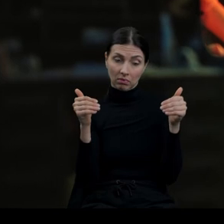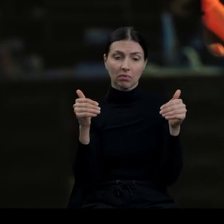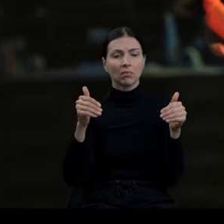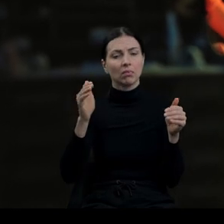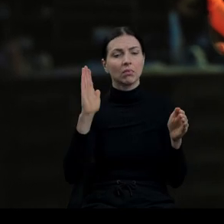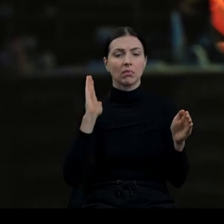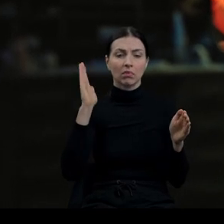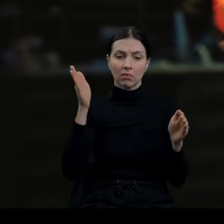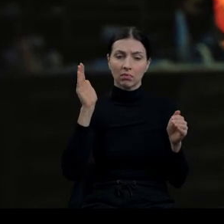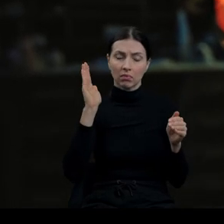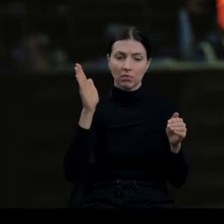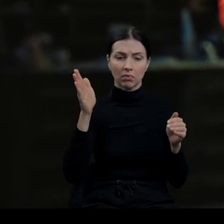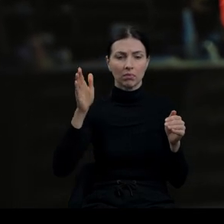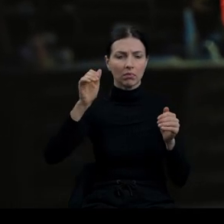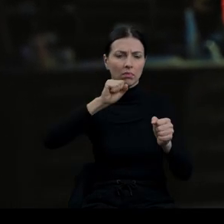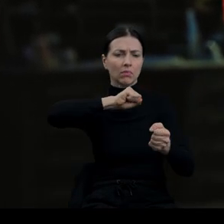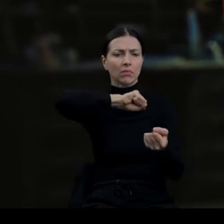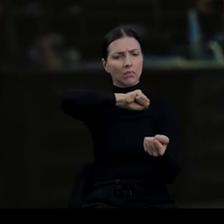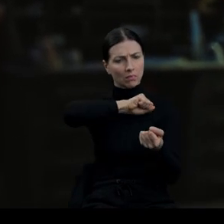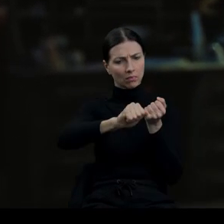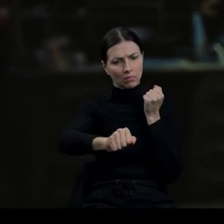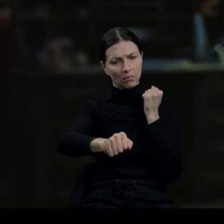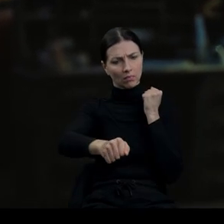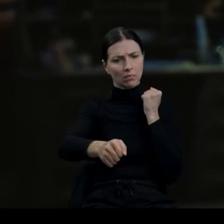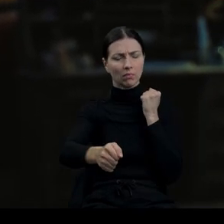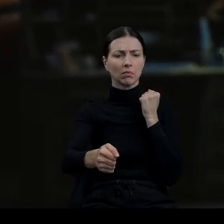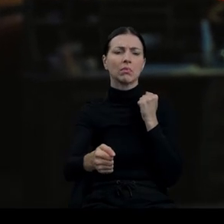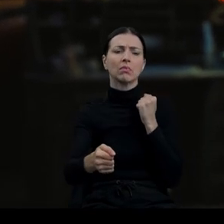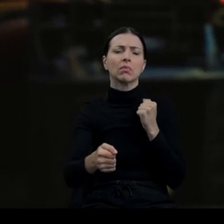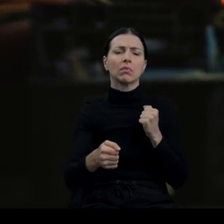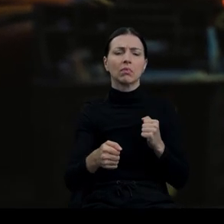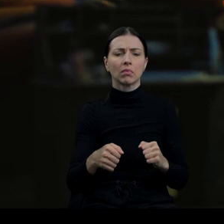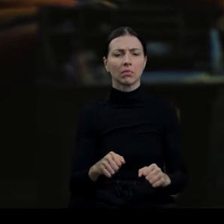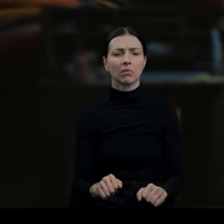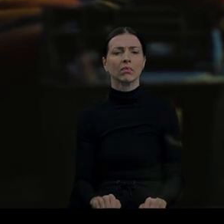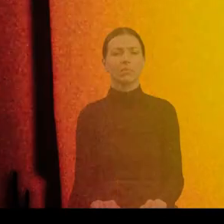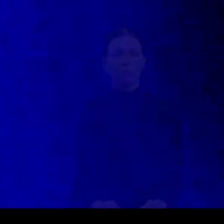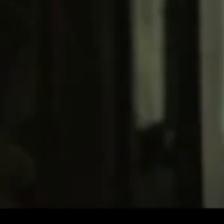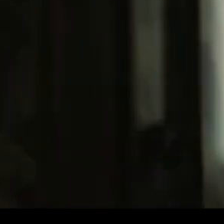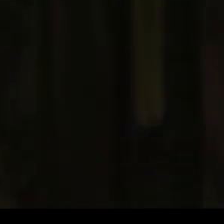taką trochę nieokiełznaną formą plastyczną, która się pojawia w galeriach.